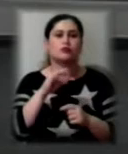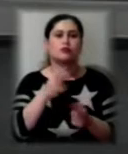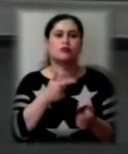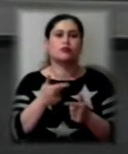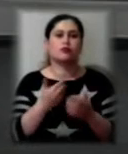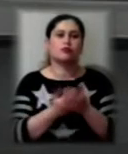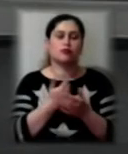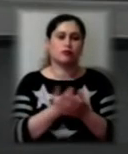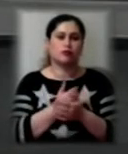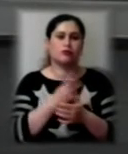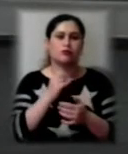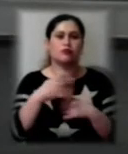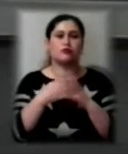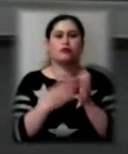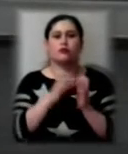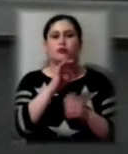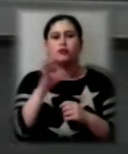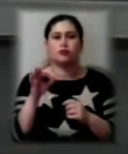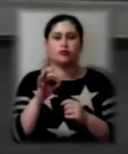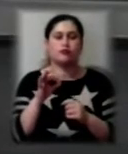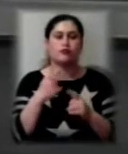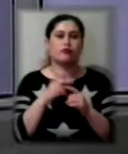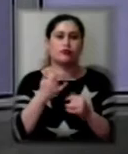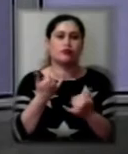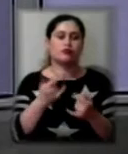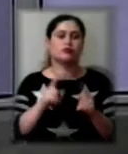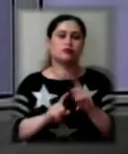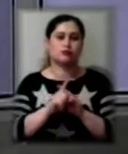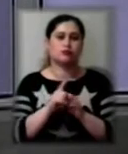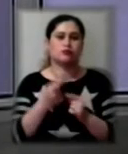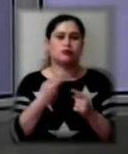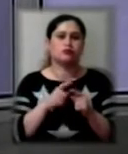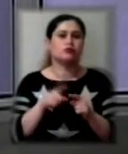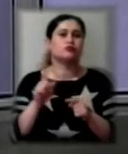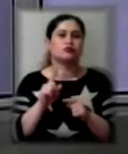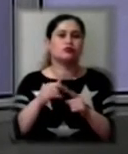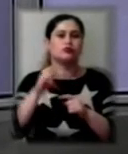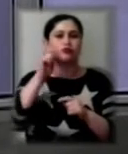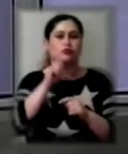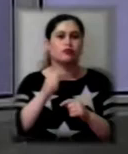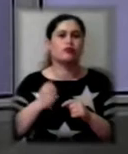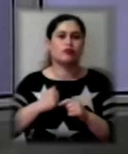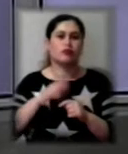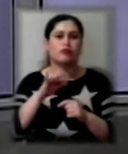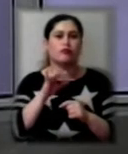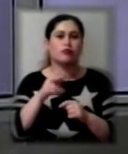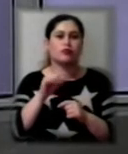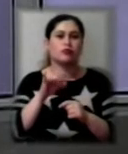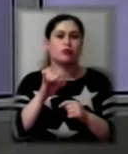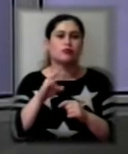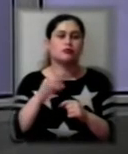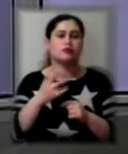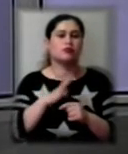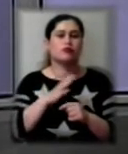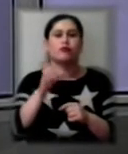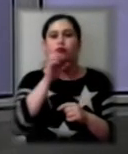на 19 годину. І ми його починаємо з цього, що український військовий Євген Добринський, якого викрили на